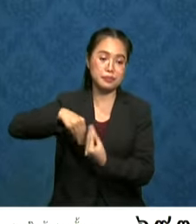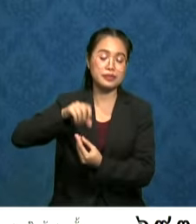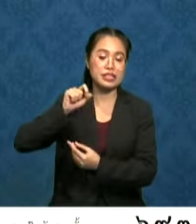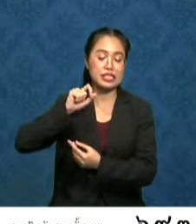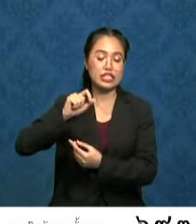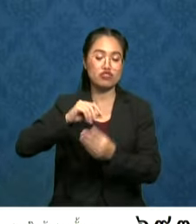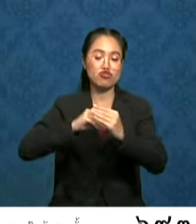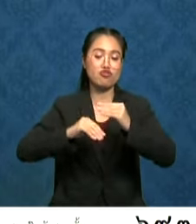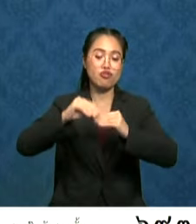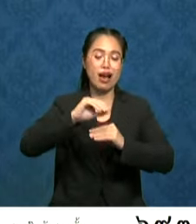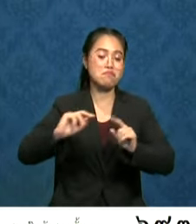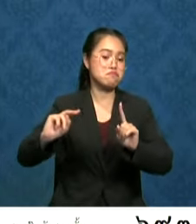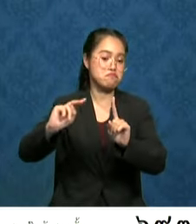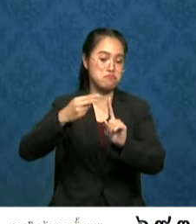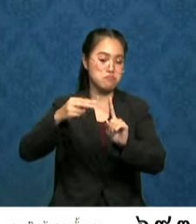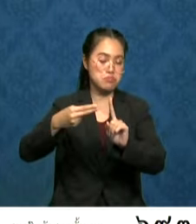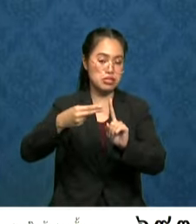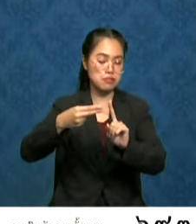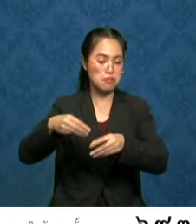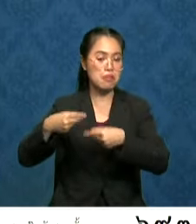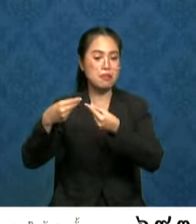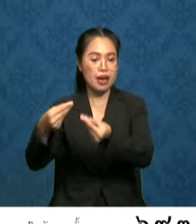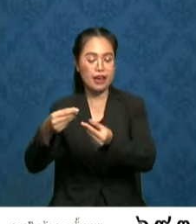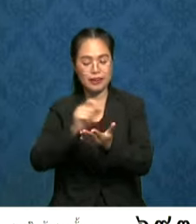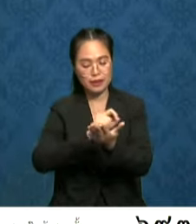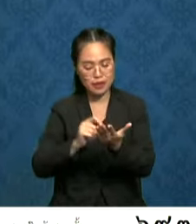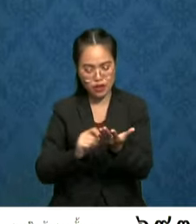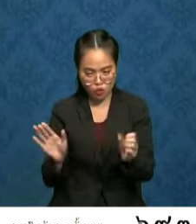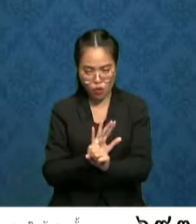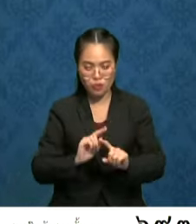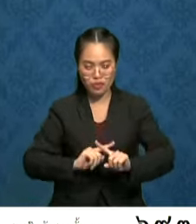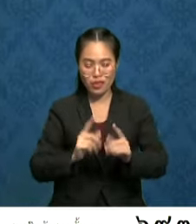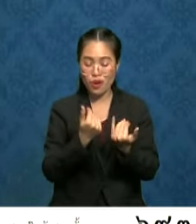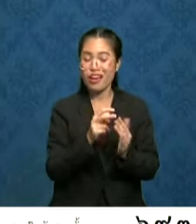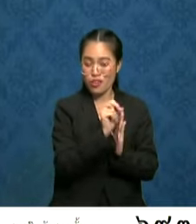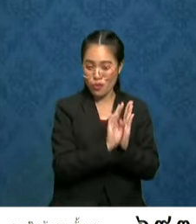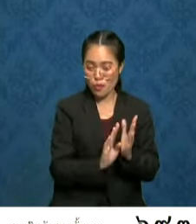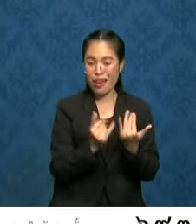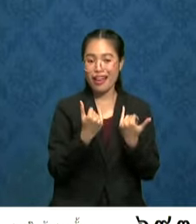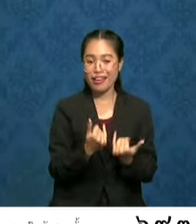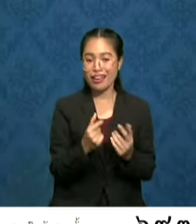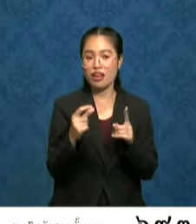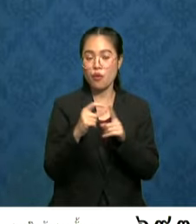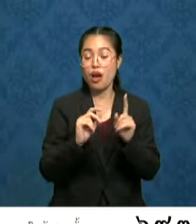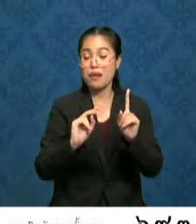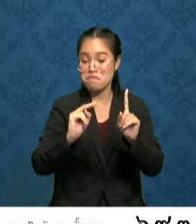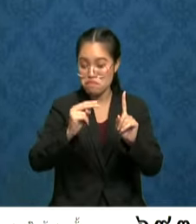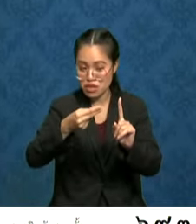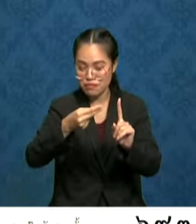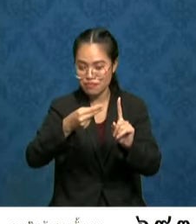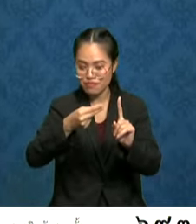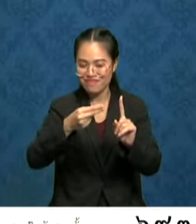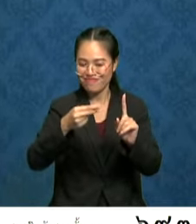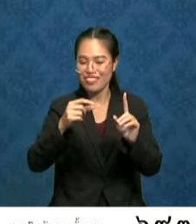walletปกติเขียนดีเขียนชัดเขียนครบทุกอย่างทุกประการค่ะแต่ว่าสำหรับการแถลงนโยบายรอบนี้คำว่า 10,000บาท